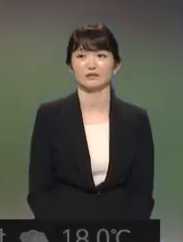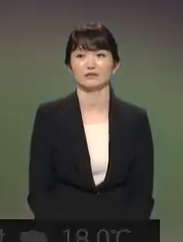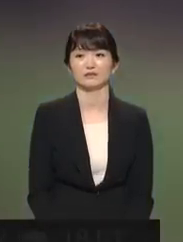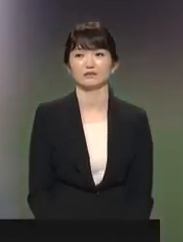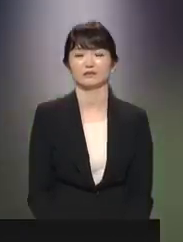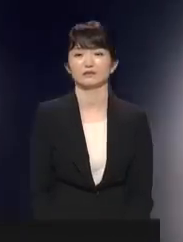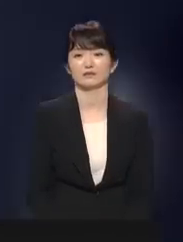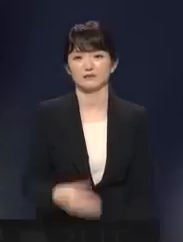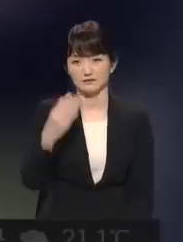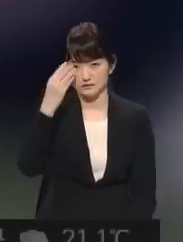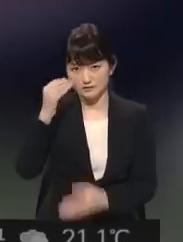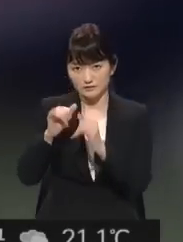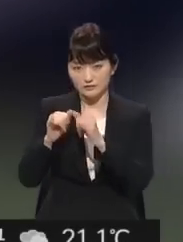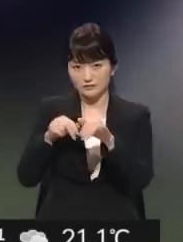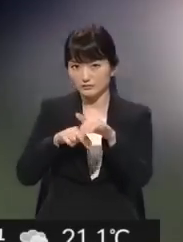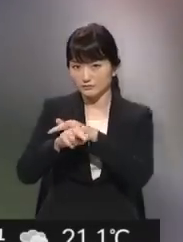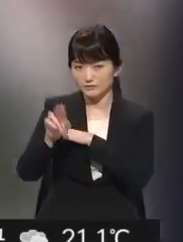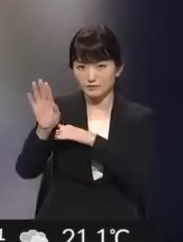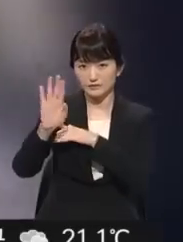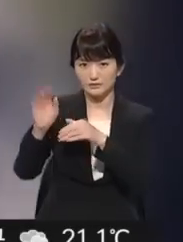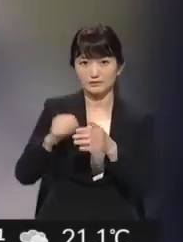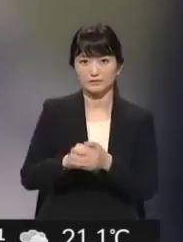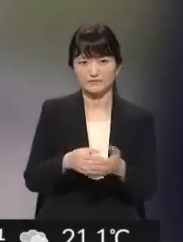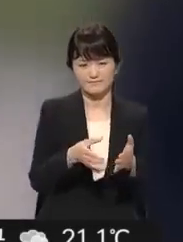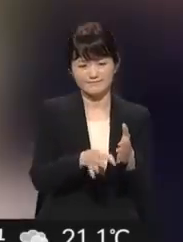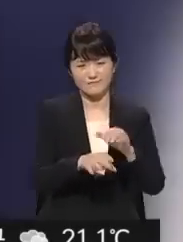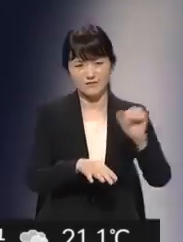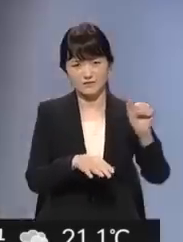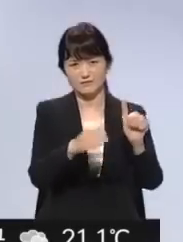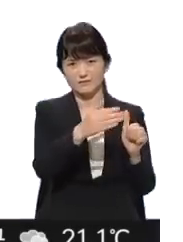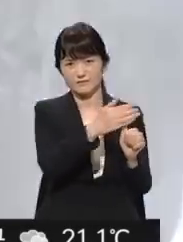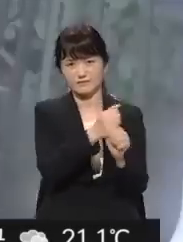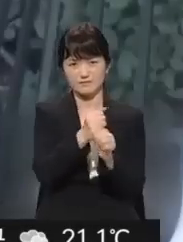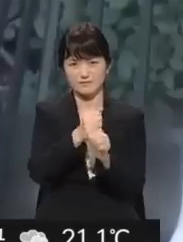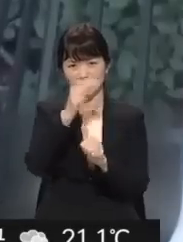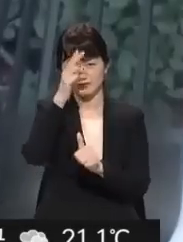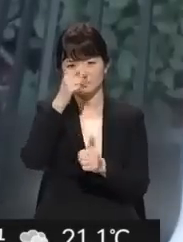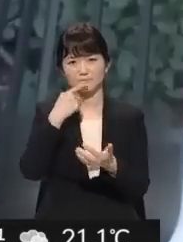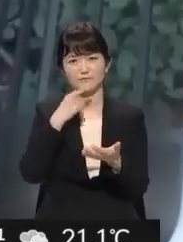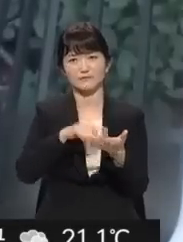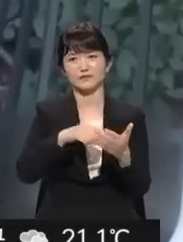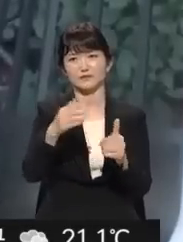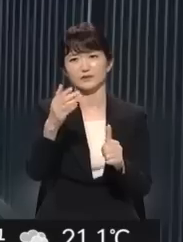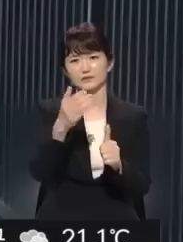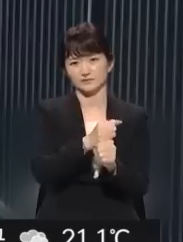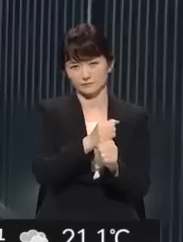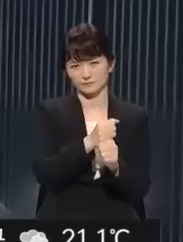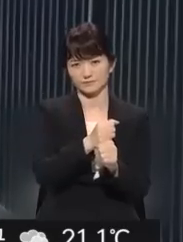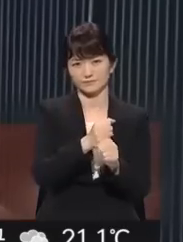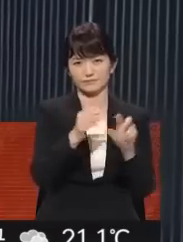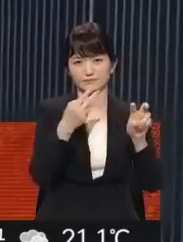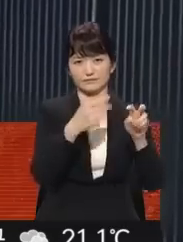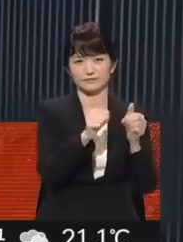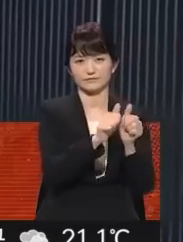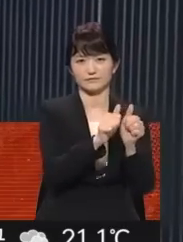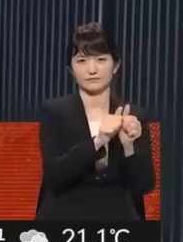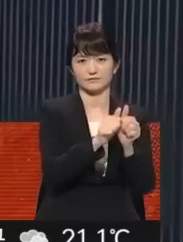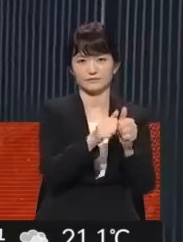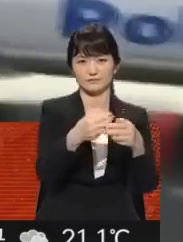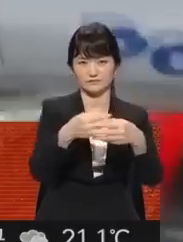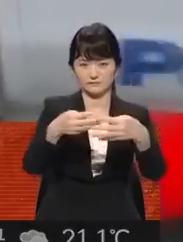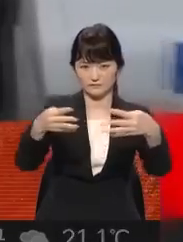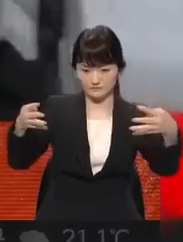license? 네, 목격자들이 피하지 않고 난폭 운전을 한 이 남성을 잡아둔 덕분에 경찰은 손쉽게 체포를 할 수 있었습니다. 20대였던 이